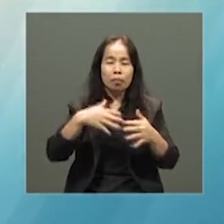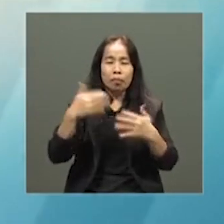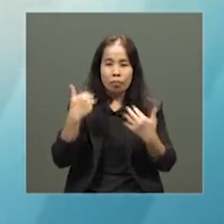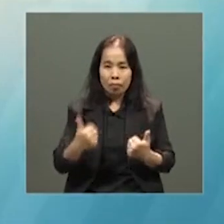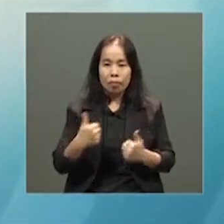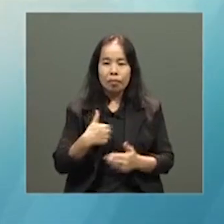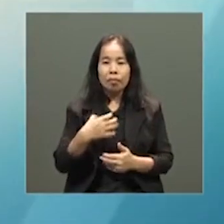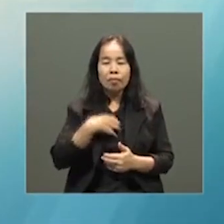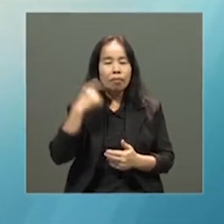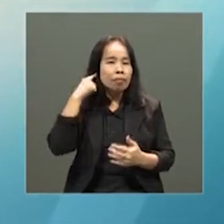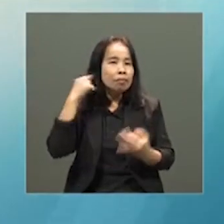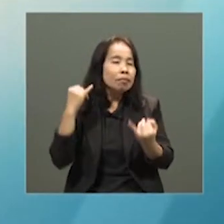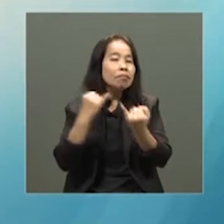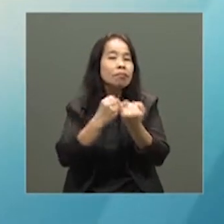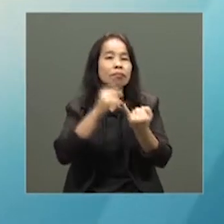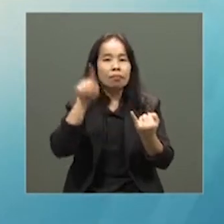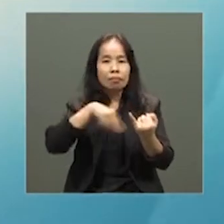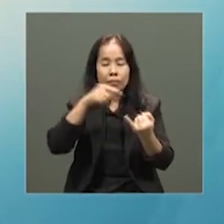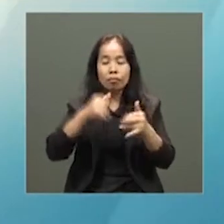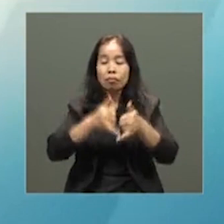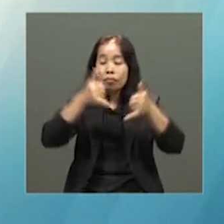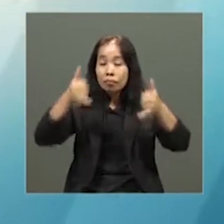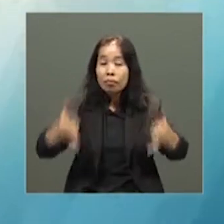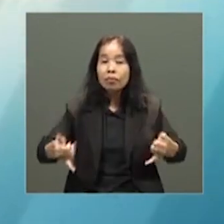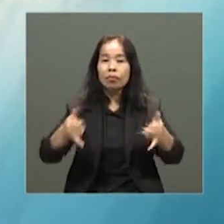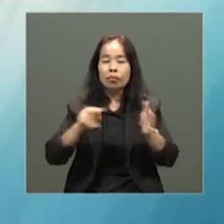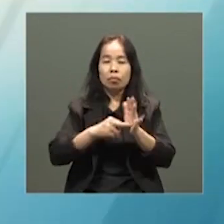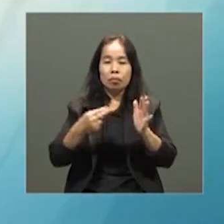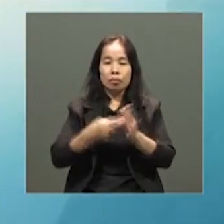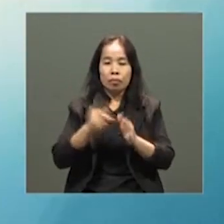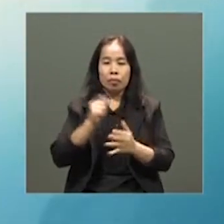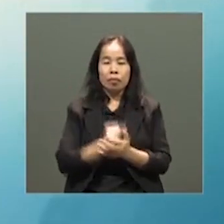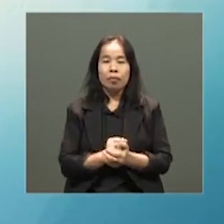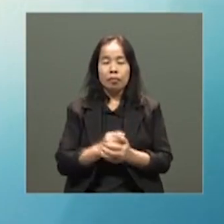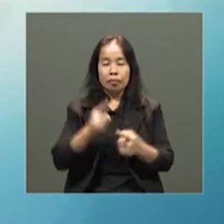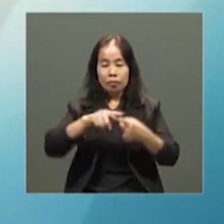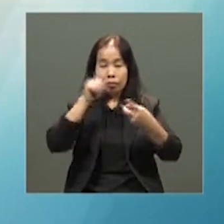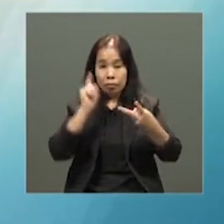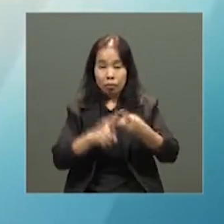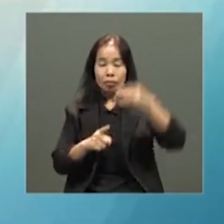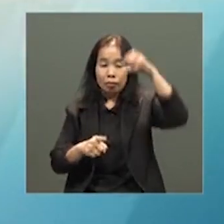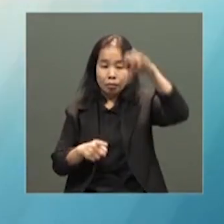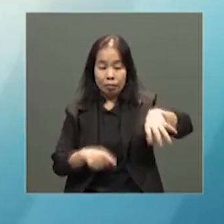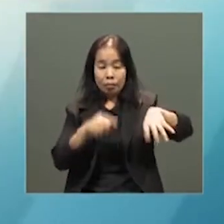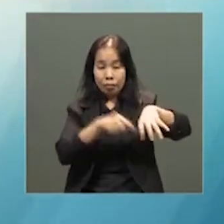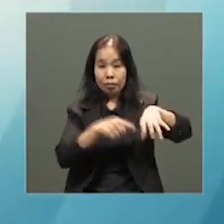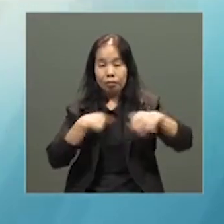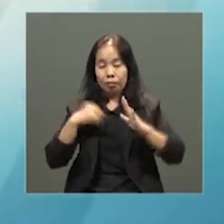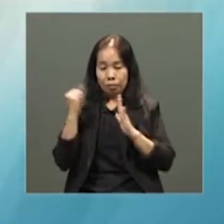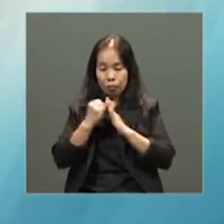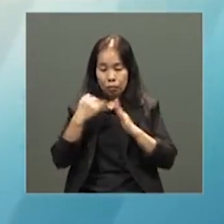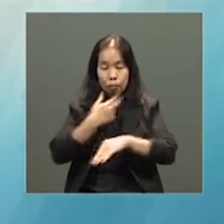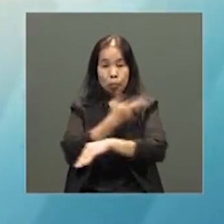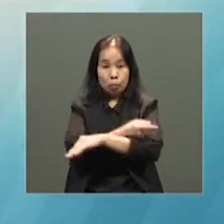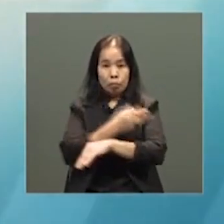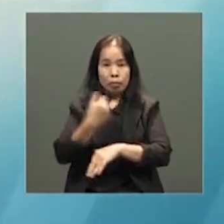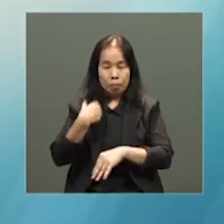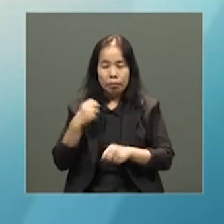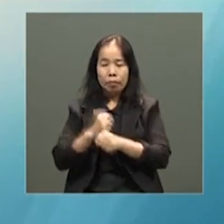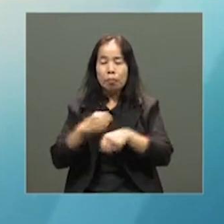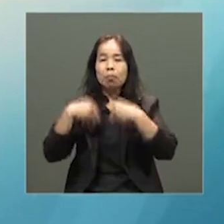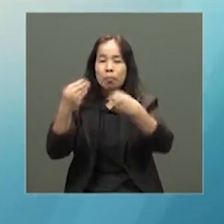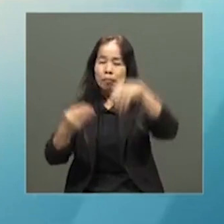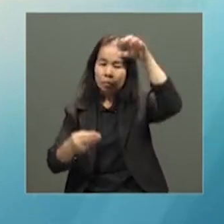ใช้ให้คุ้นเคยไป local quarantine ก็คือพื้นที่ที่จังหวัดจัดให้นะครับอยู่ในที่ที่จังหวัดจัดให้ถ้าเป็น state quarantine จ